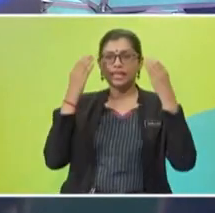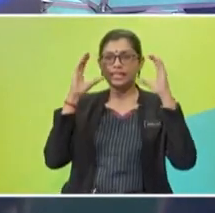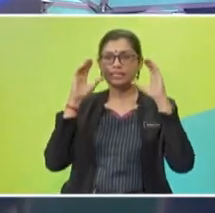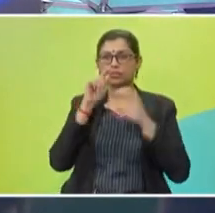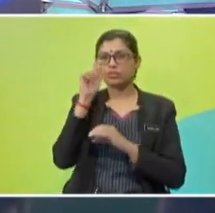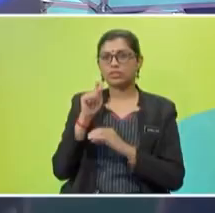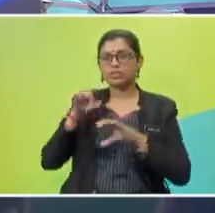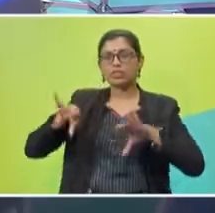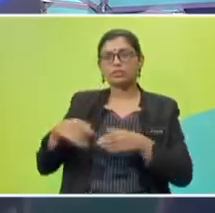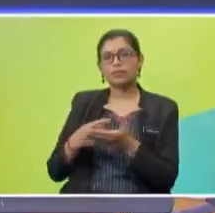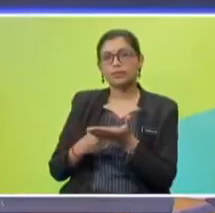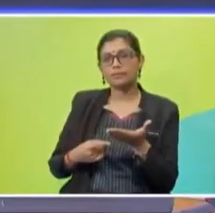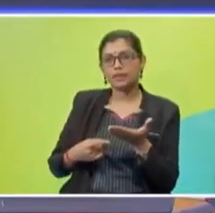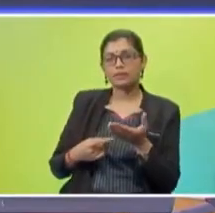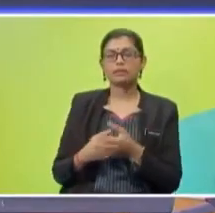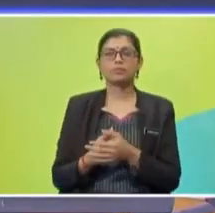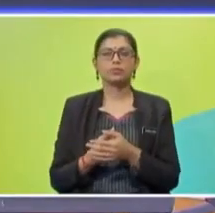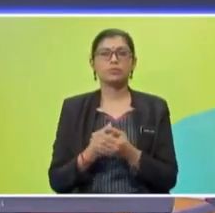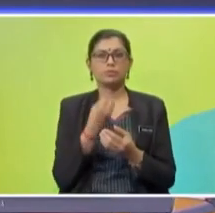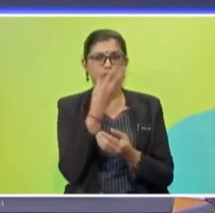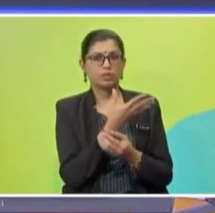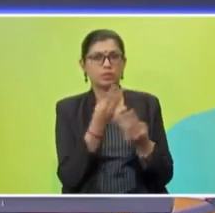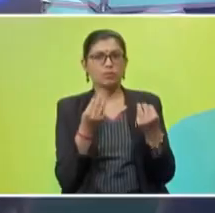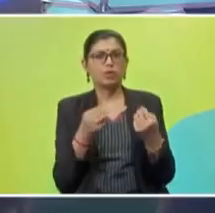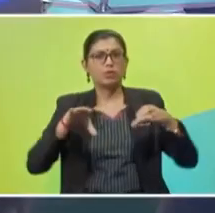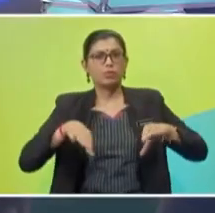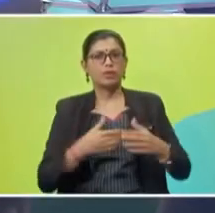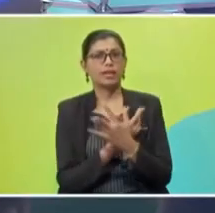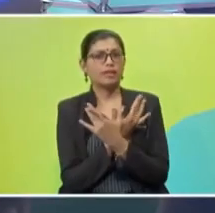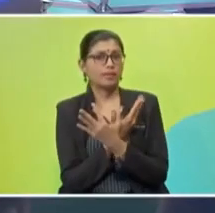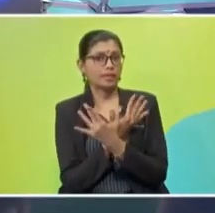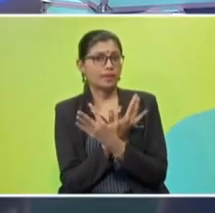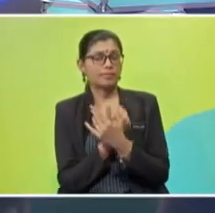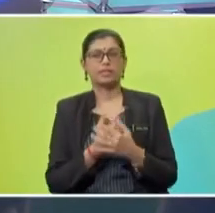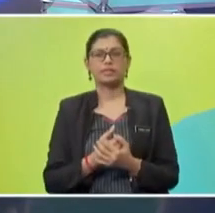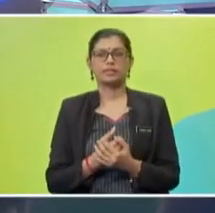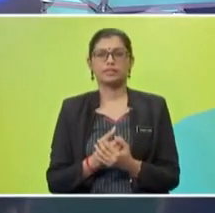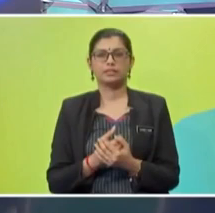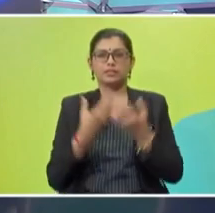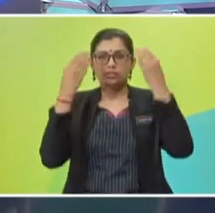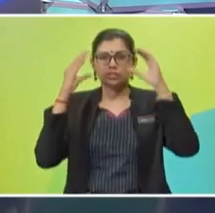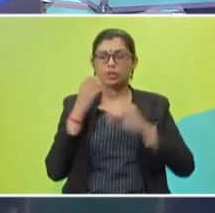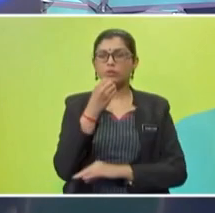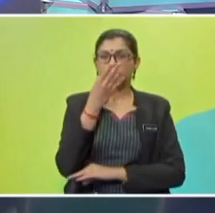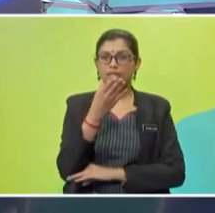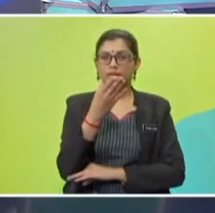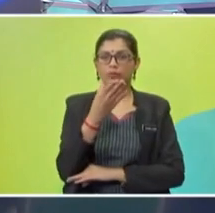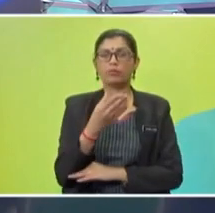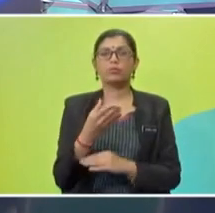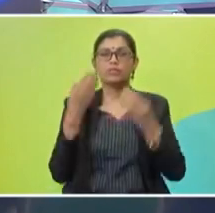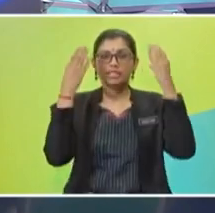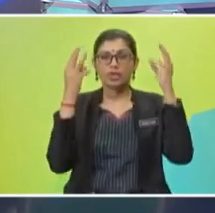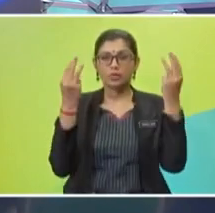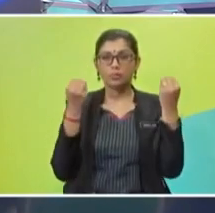ini pergi event Tengah coba Enak banget orang ramai oh Jumat KC gua aja event road ayam Mata